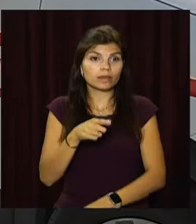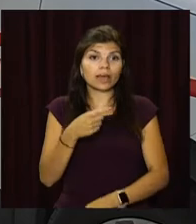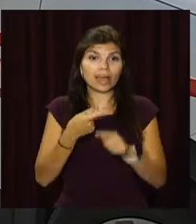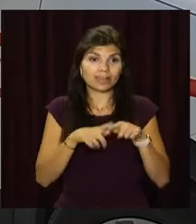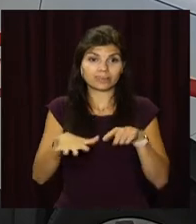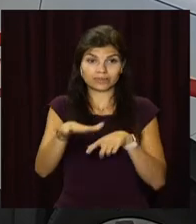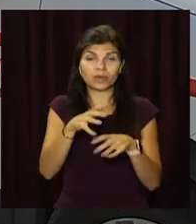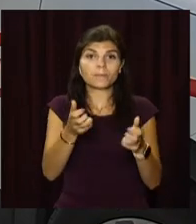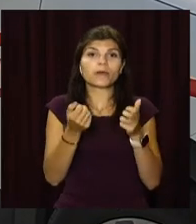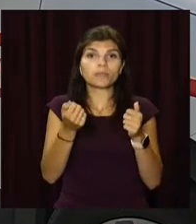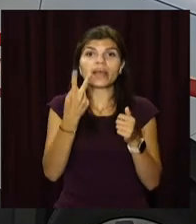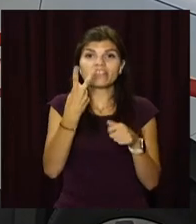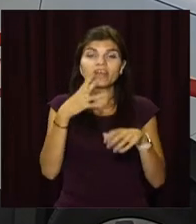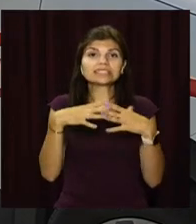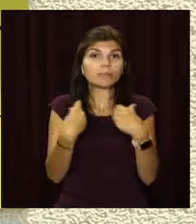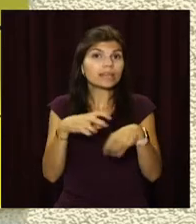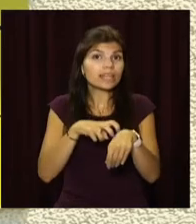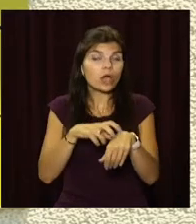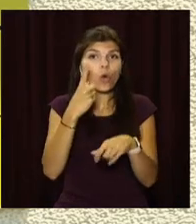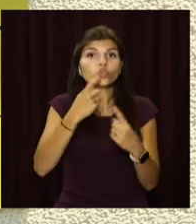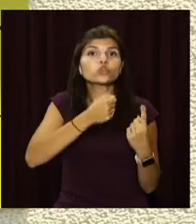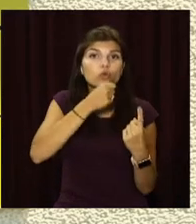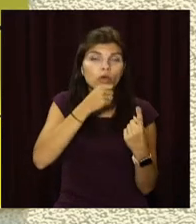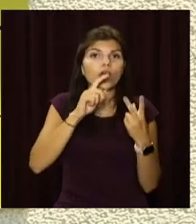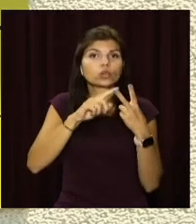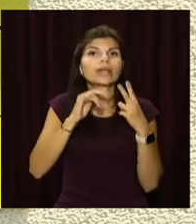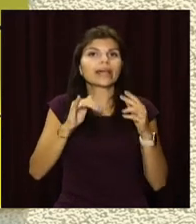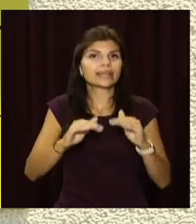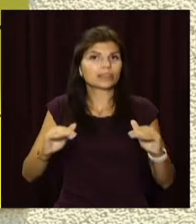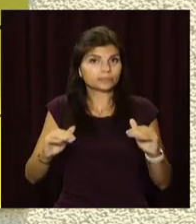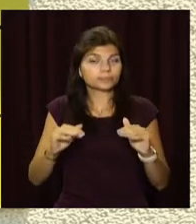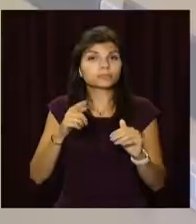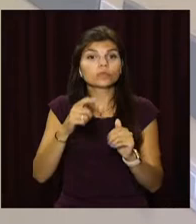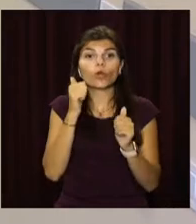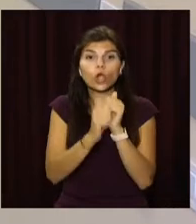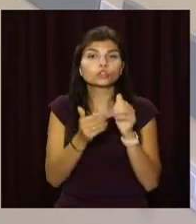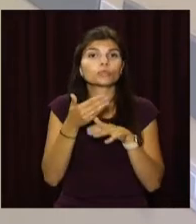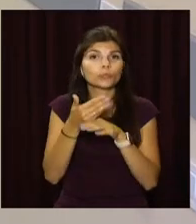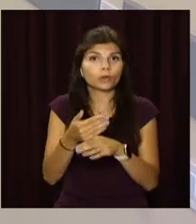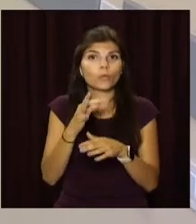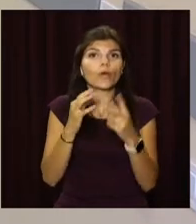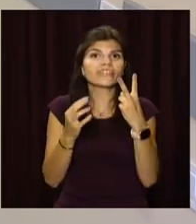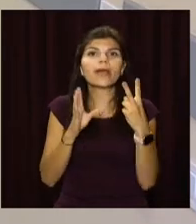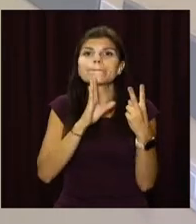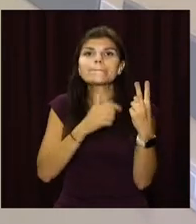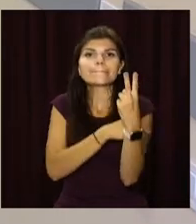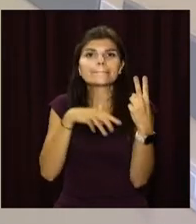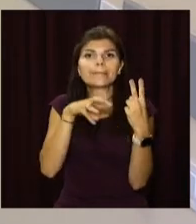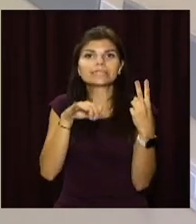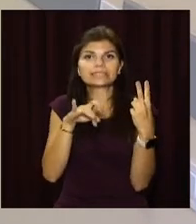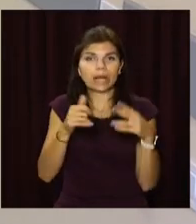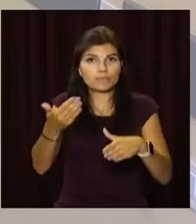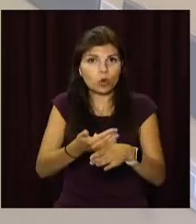Курилівській амбулаторії прийматимуть 2 сімейні лікаря – один дорослих, інший – дітей. Кожному допомагатимуть по 2 медсестри.